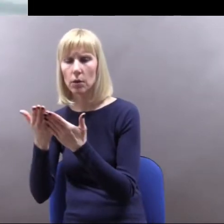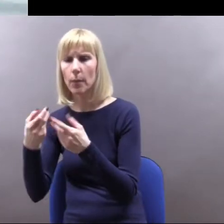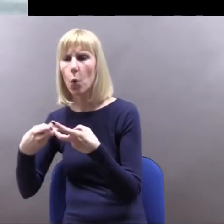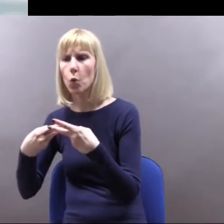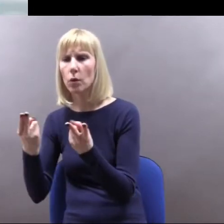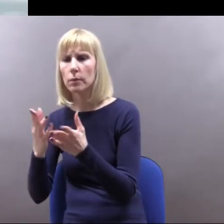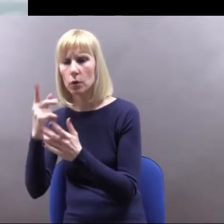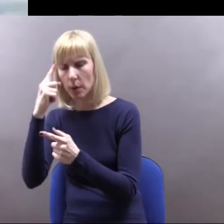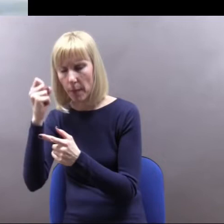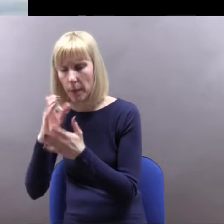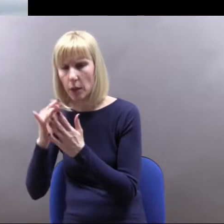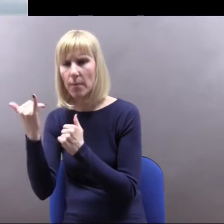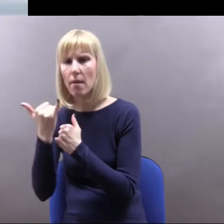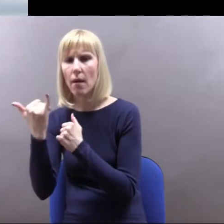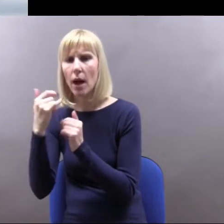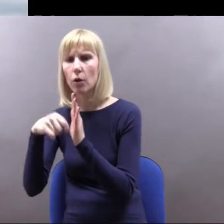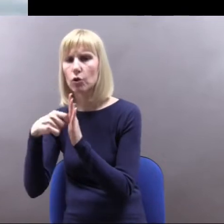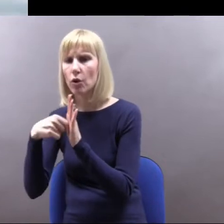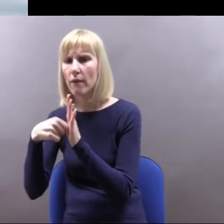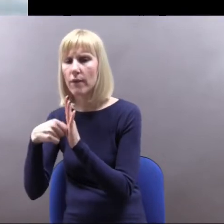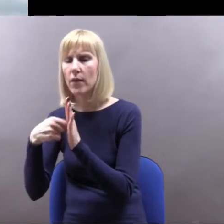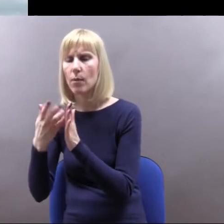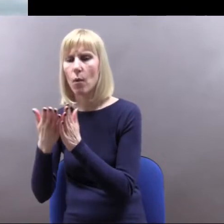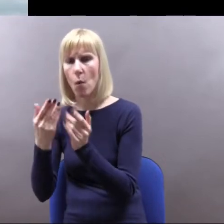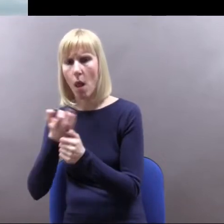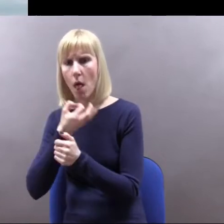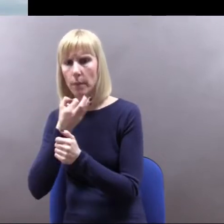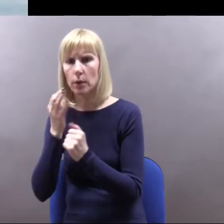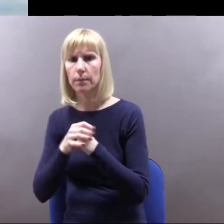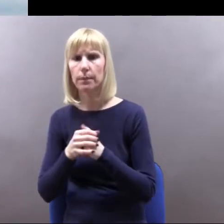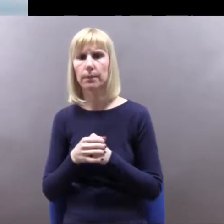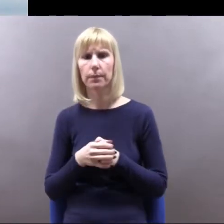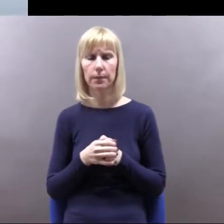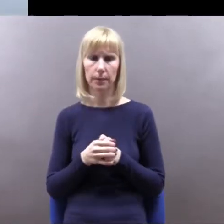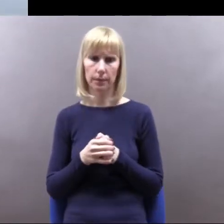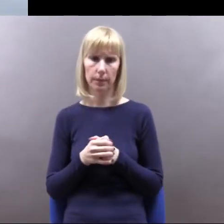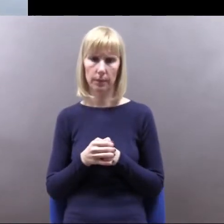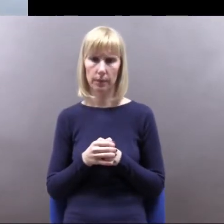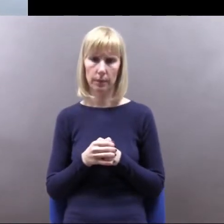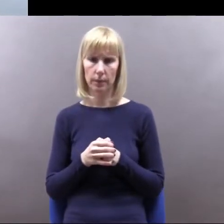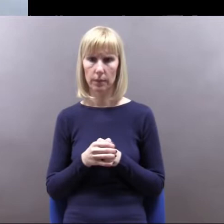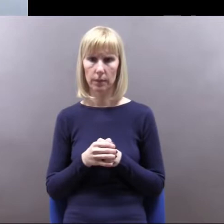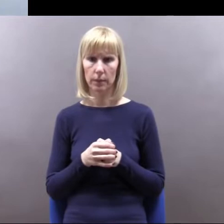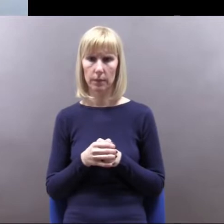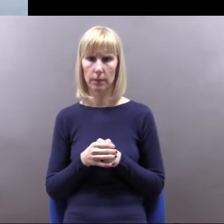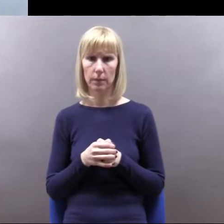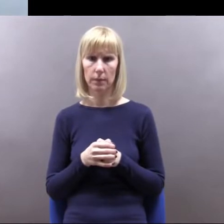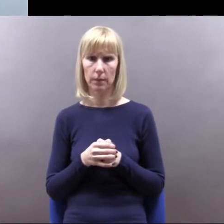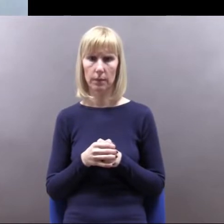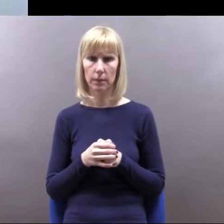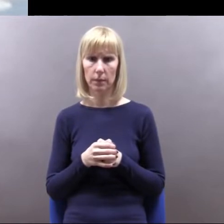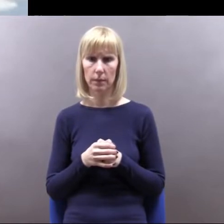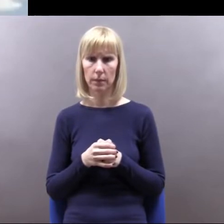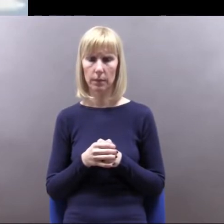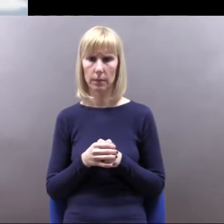jeszcze, się nie zacinało. Żeby jeszcze jedną rzecz muszę zrobić. Sekundę. Udostępnić dźwięk i rozumiem, że zoptymalizuj pod